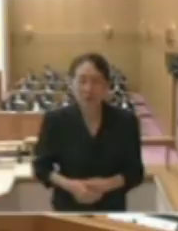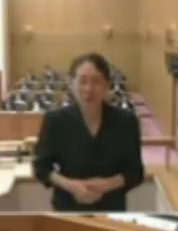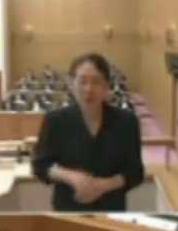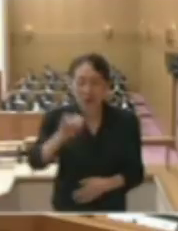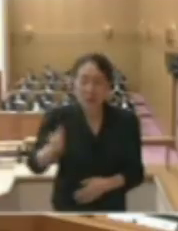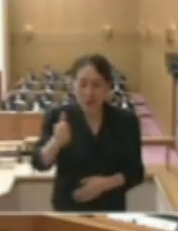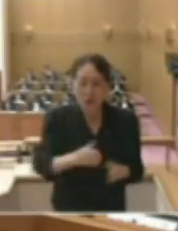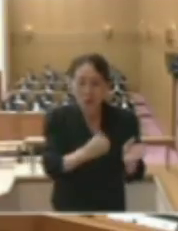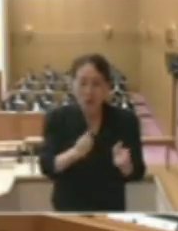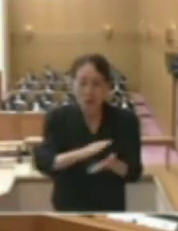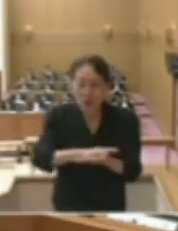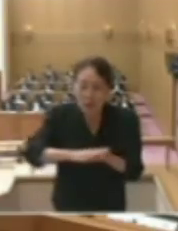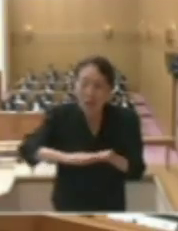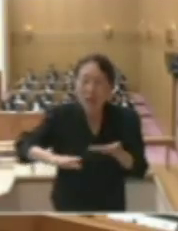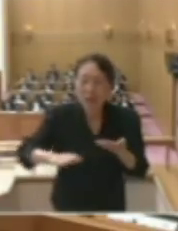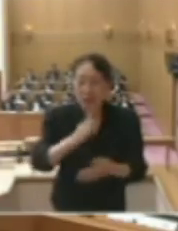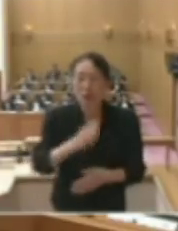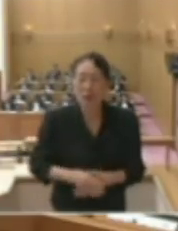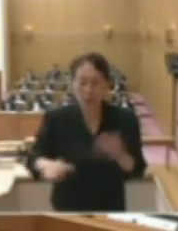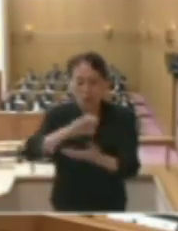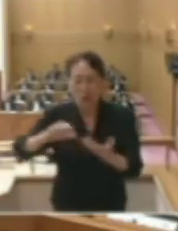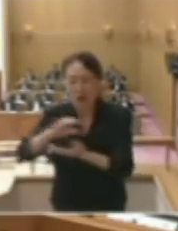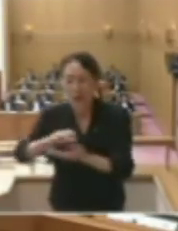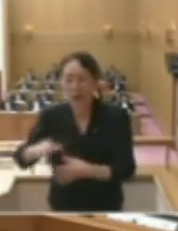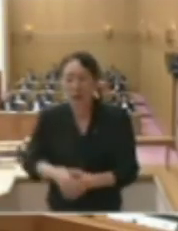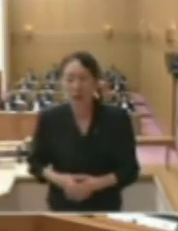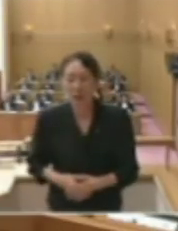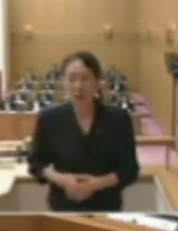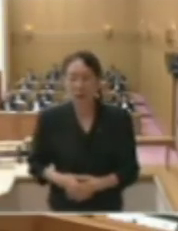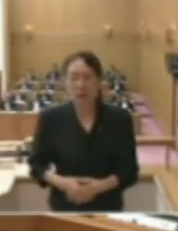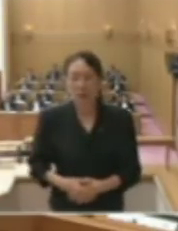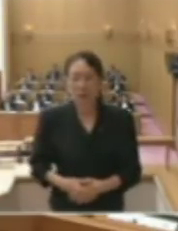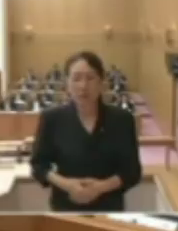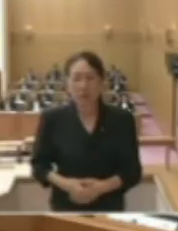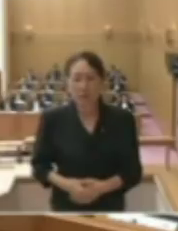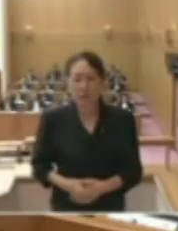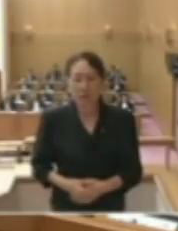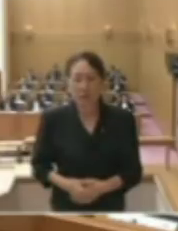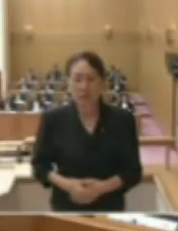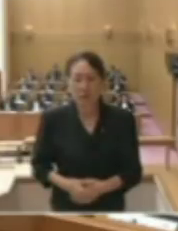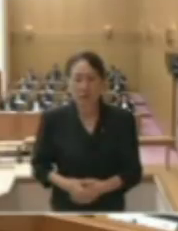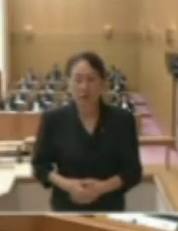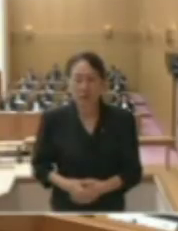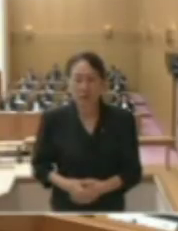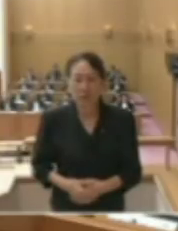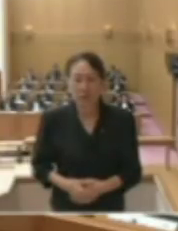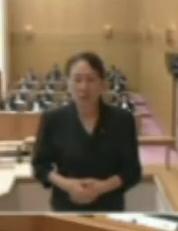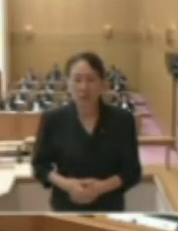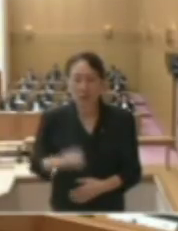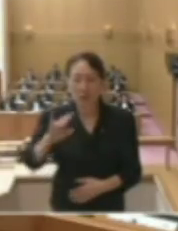ください、こんな議場を混乱される議員は外に出るようにしてください。 質問してください。 どうして議長